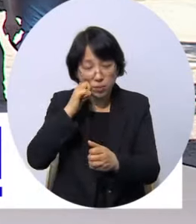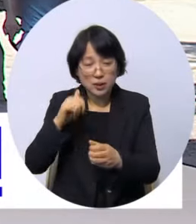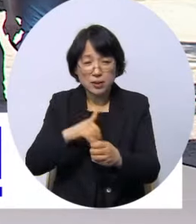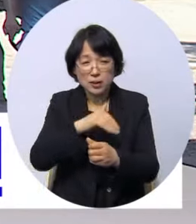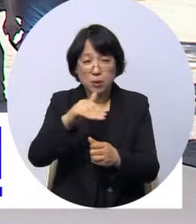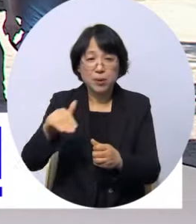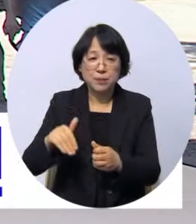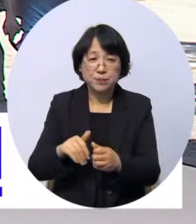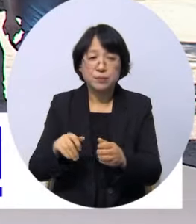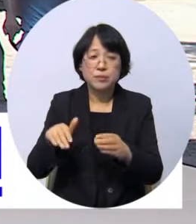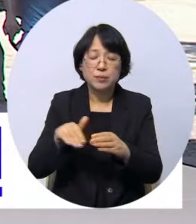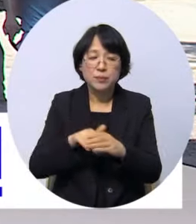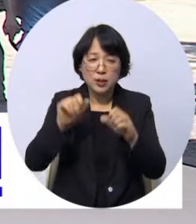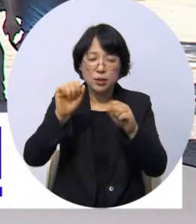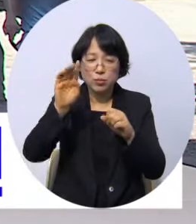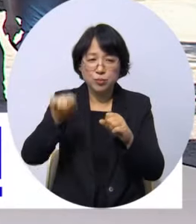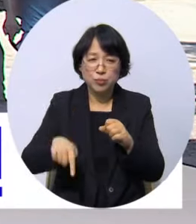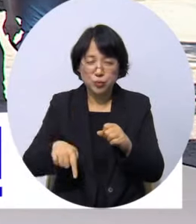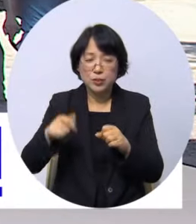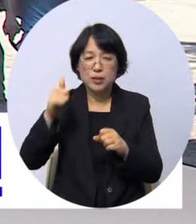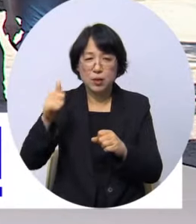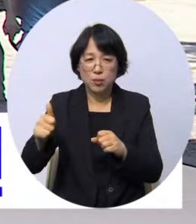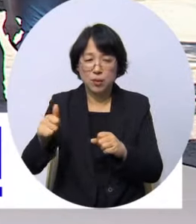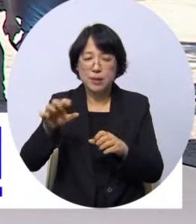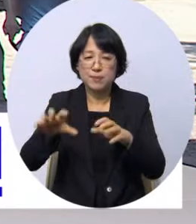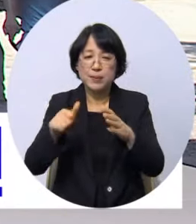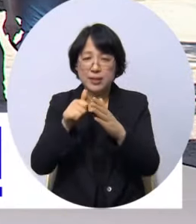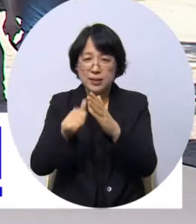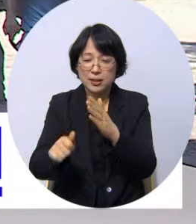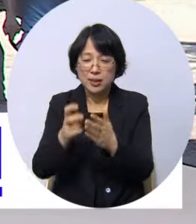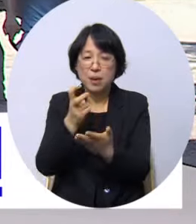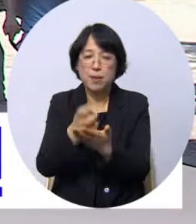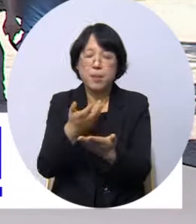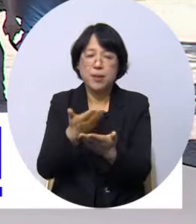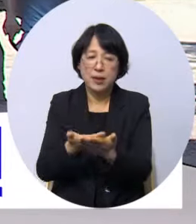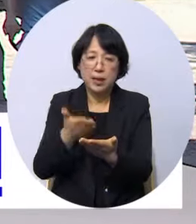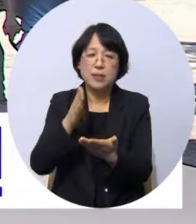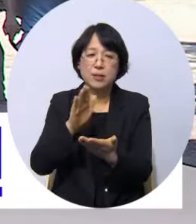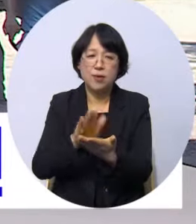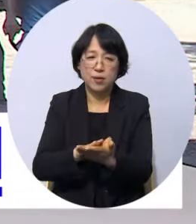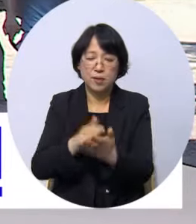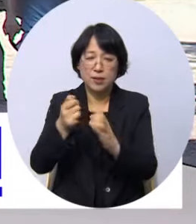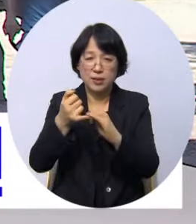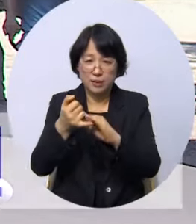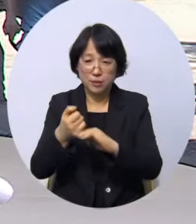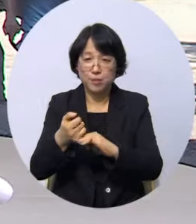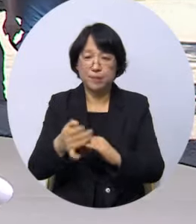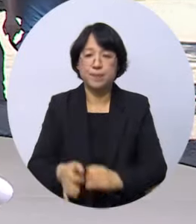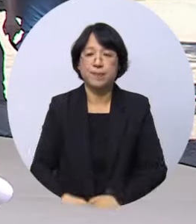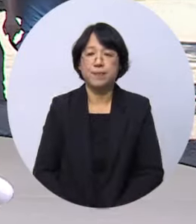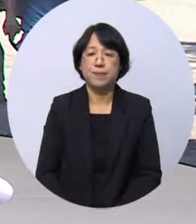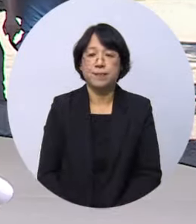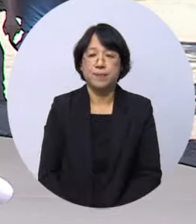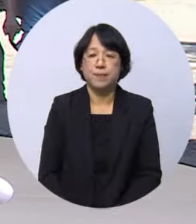유인촌 문체부 장관이 현장을 찾아서 법정 추진을 약속했습니다 보도의 조태영